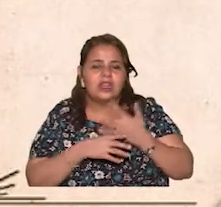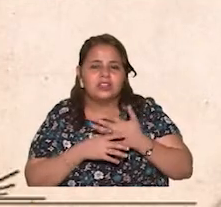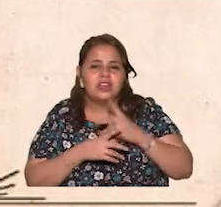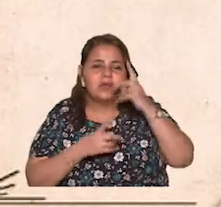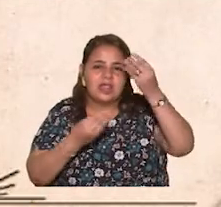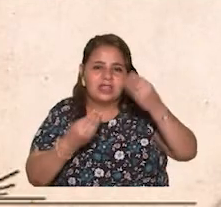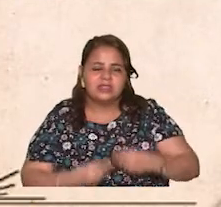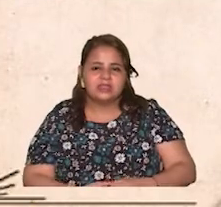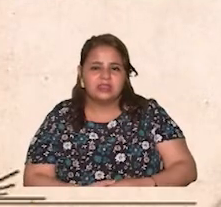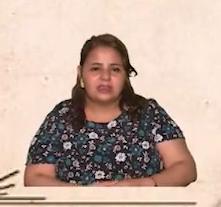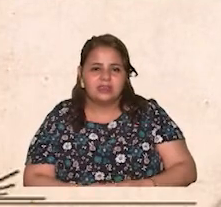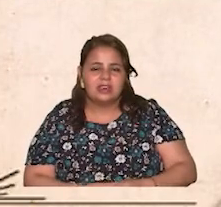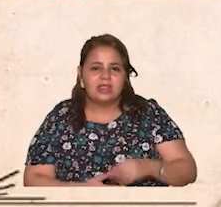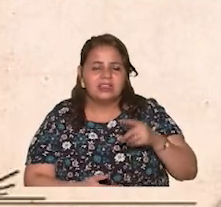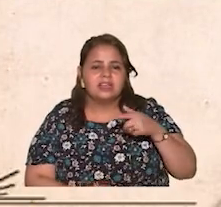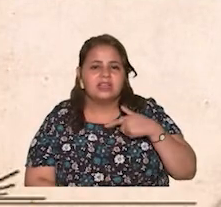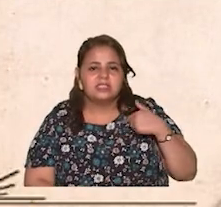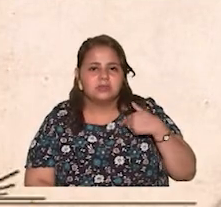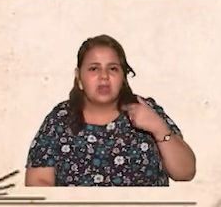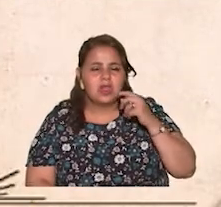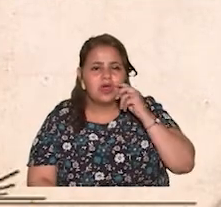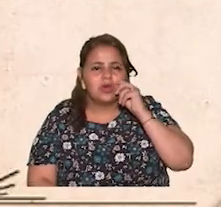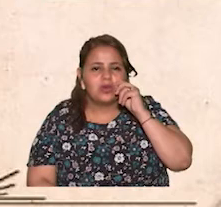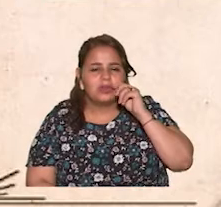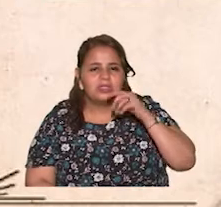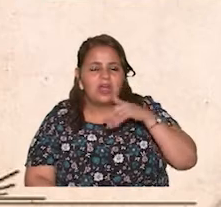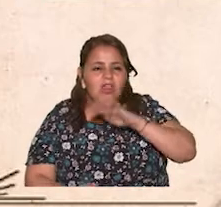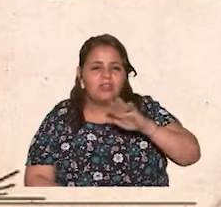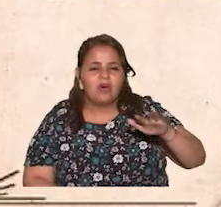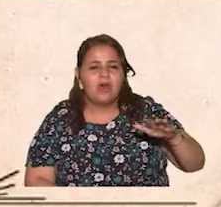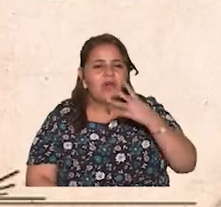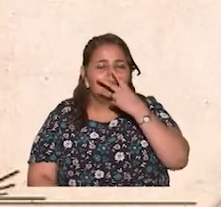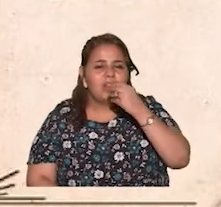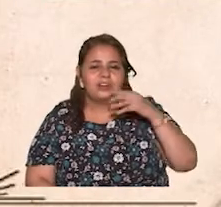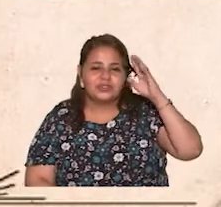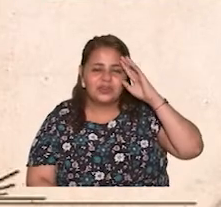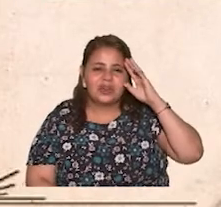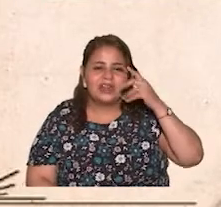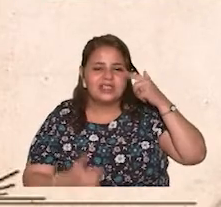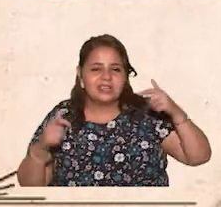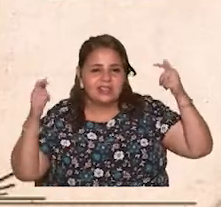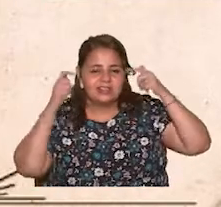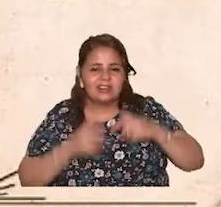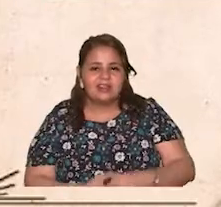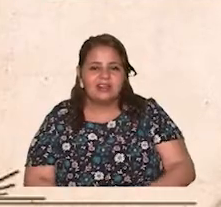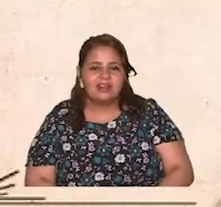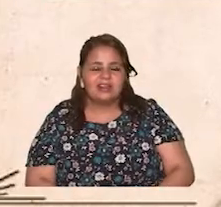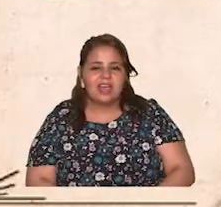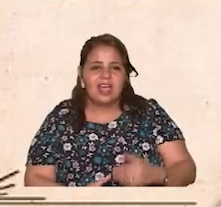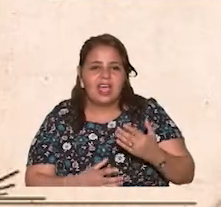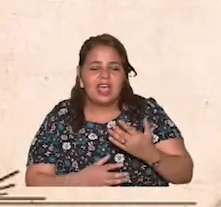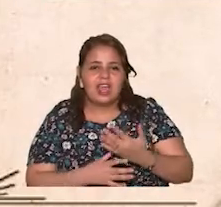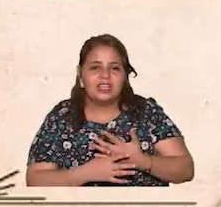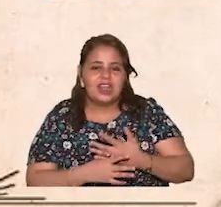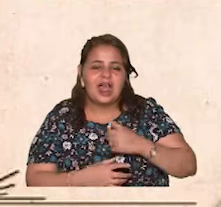ضارة. الطفولة الروحية بقى هي اللي المفروض احنا نتجنبها. أنا بشكر نيافتك جدا، وعلى